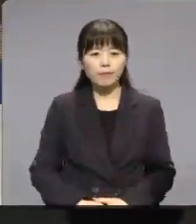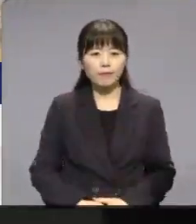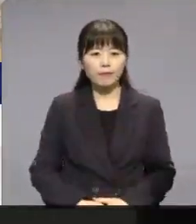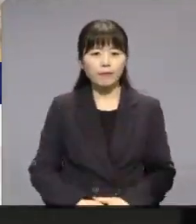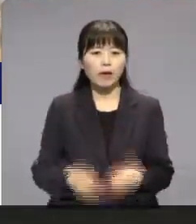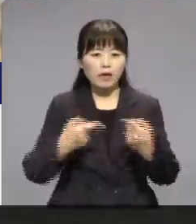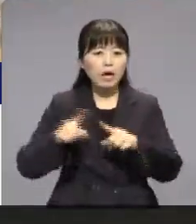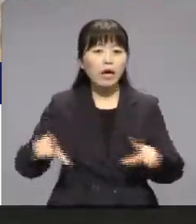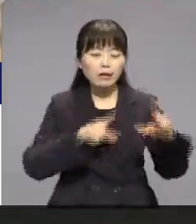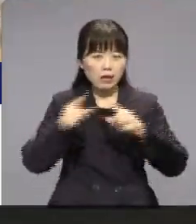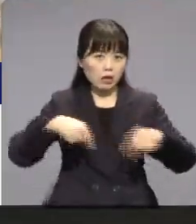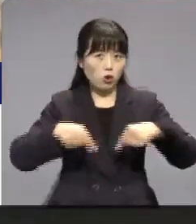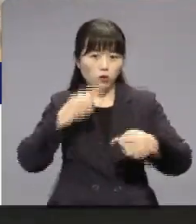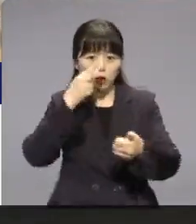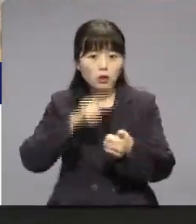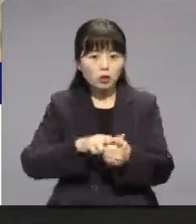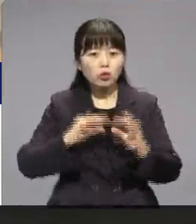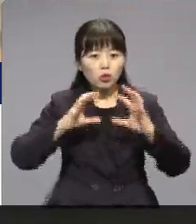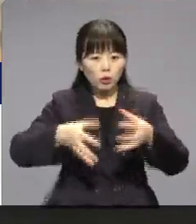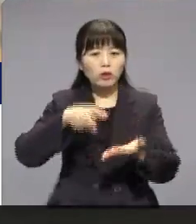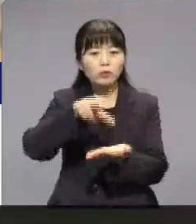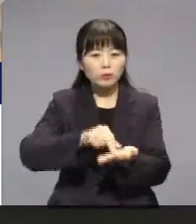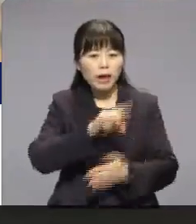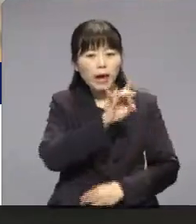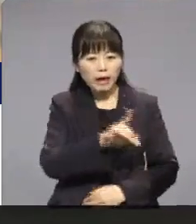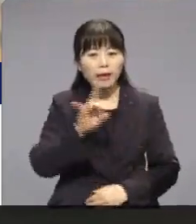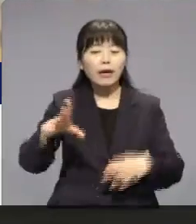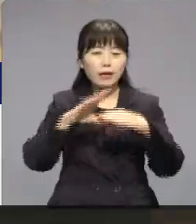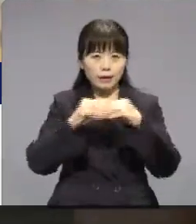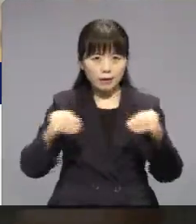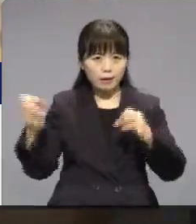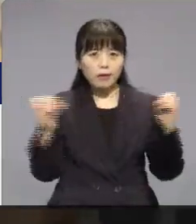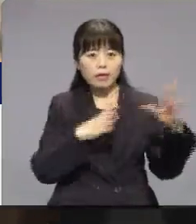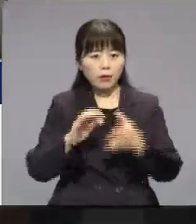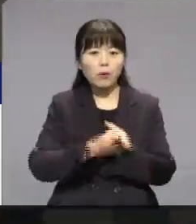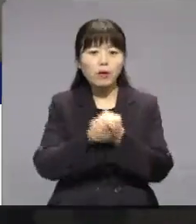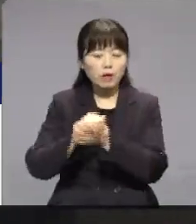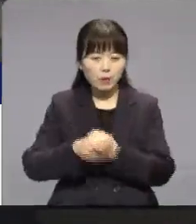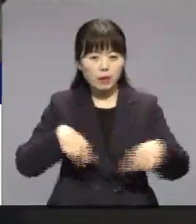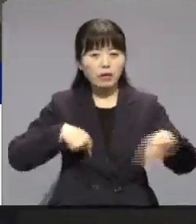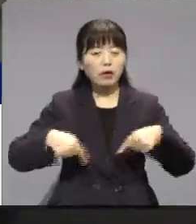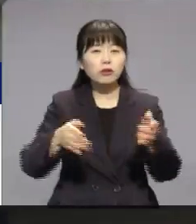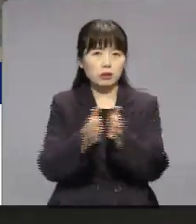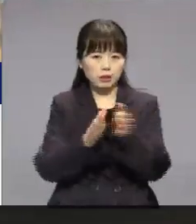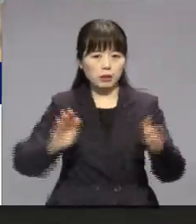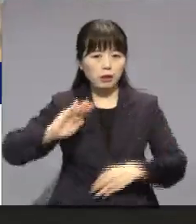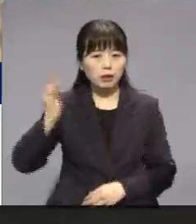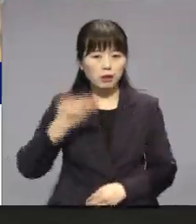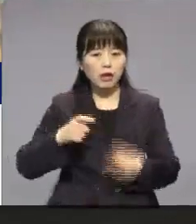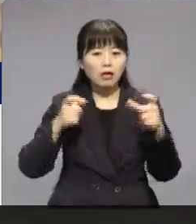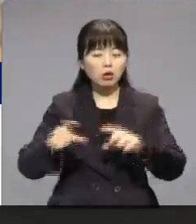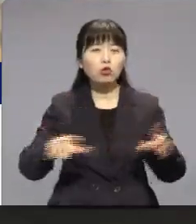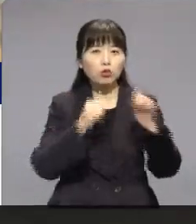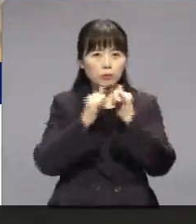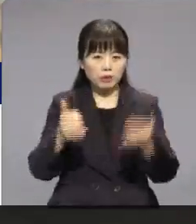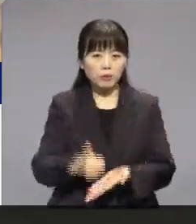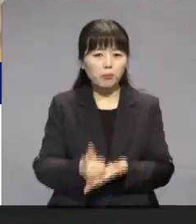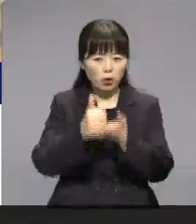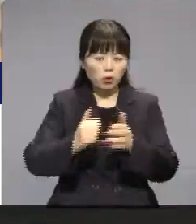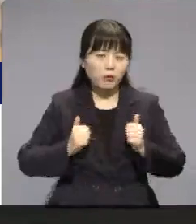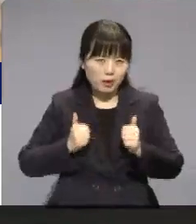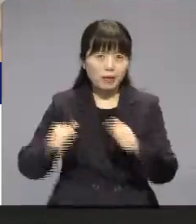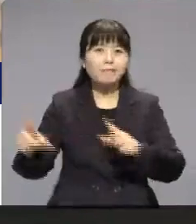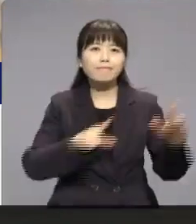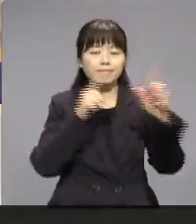상생의 정치를 시도하고 그래서 국가적 과제는 하나하나 풀어가는 그런 대화 타협의 정치를 시작할 것이고요. 지역 주민들 모시고